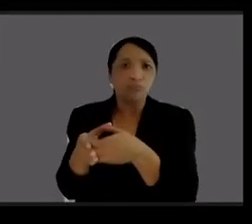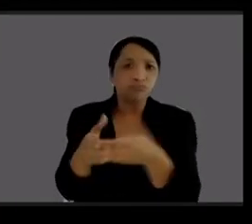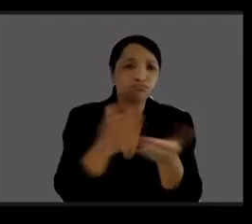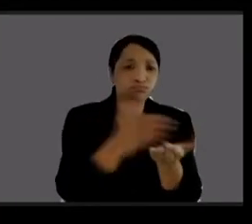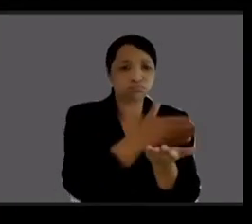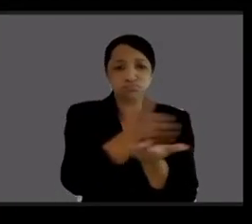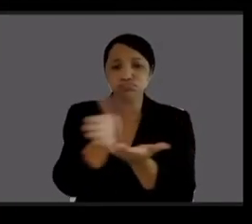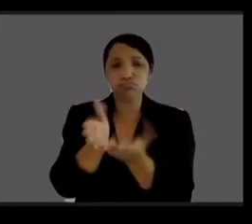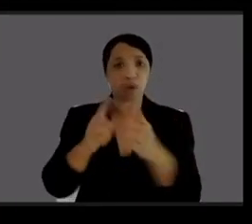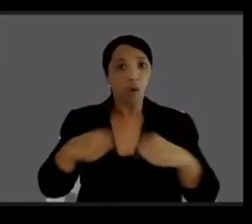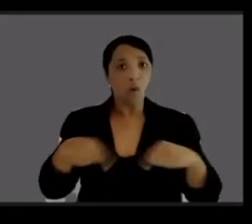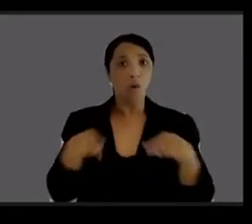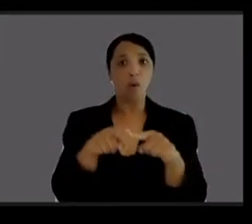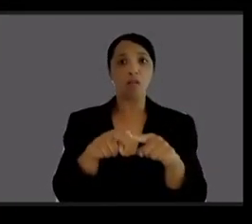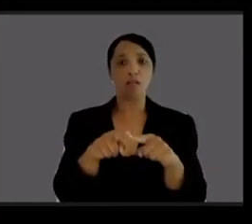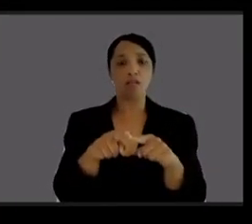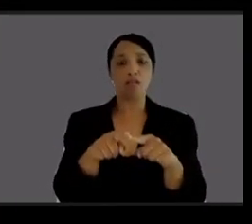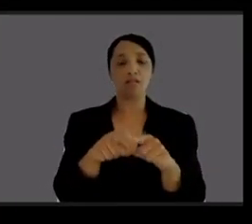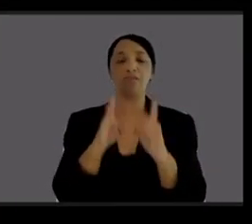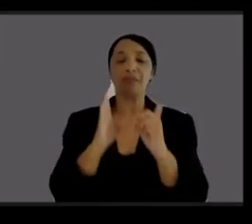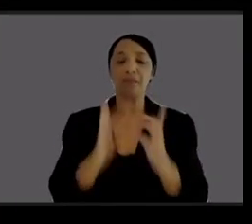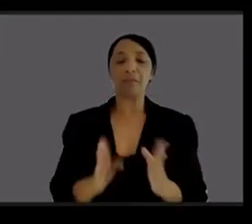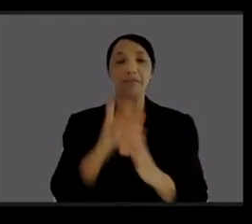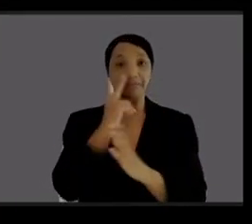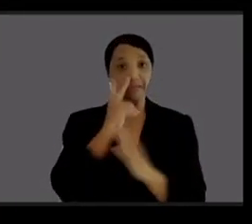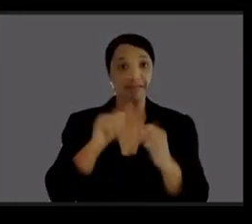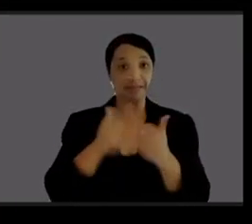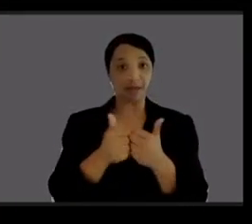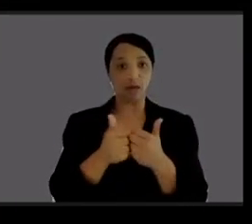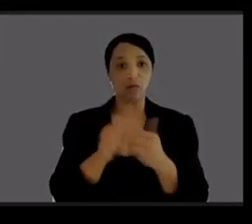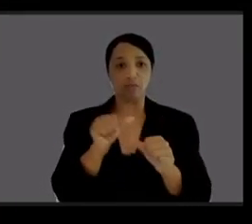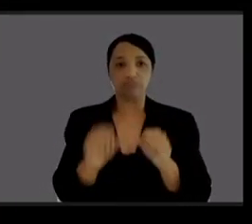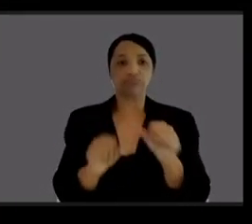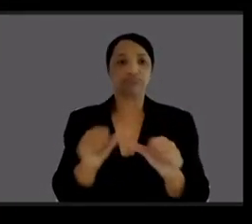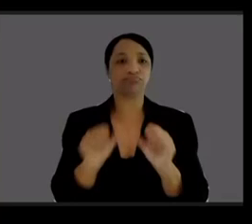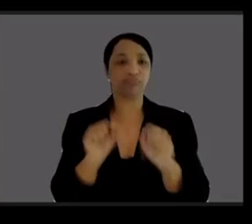须要确保